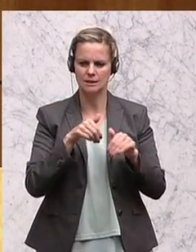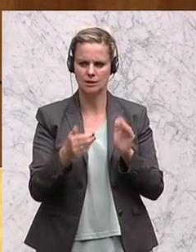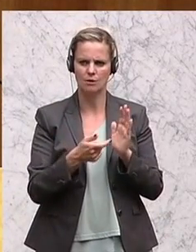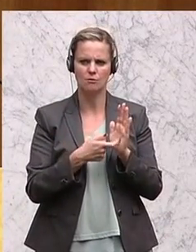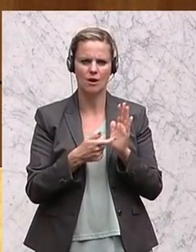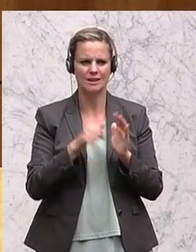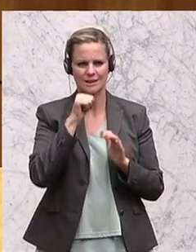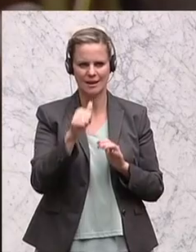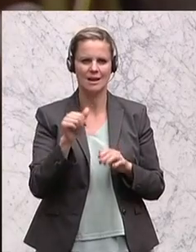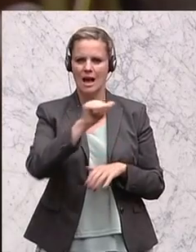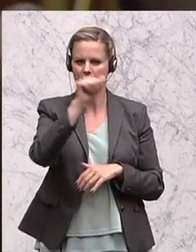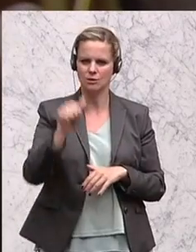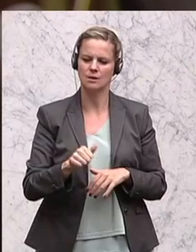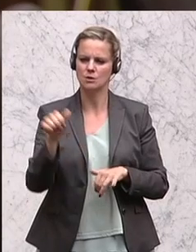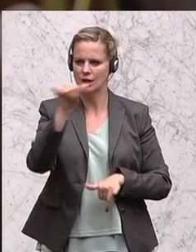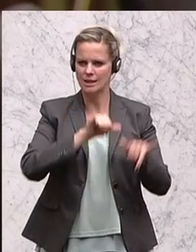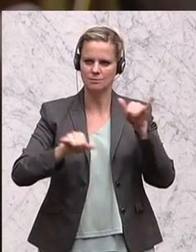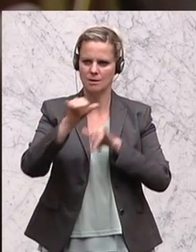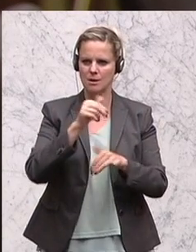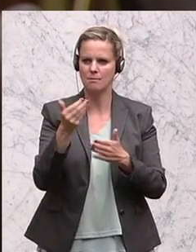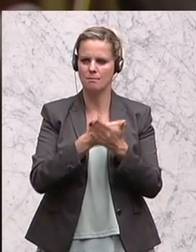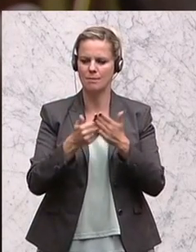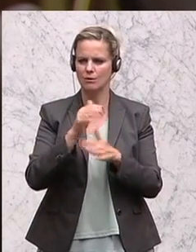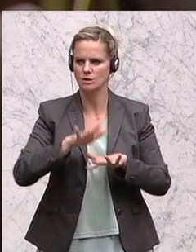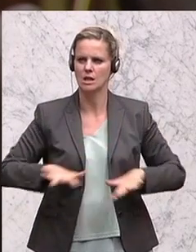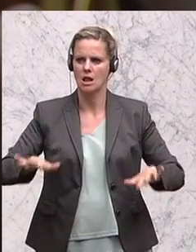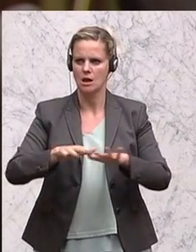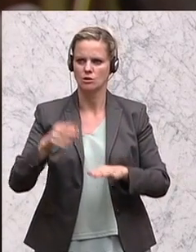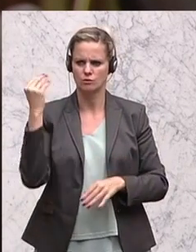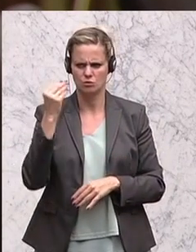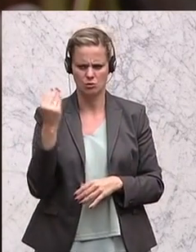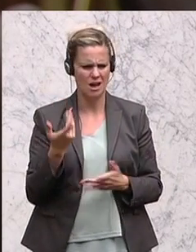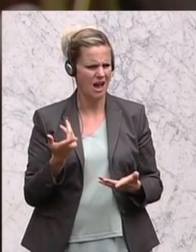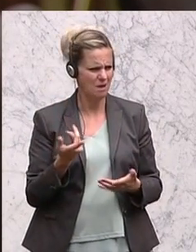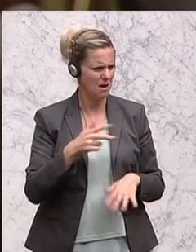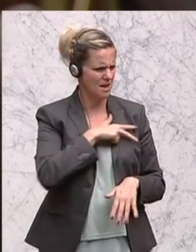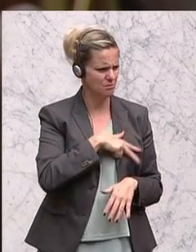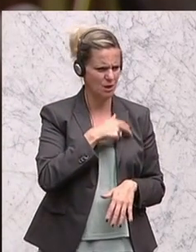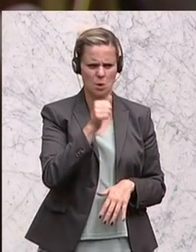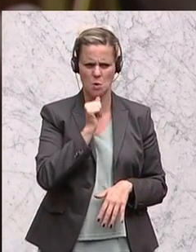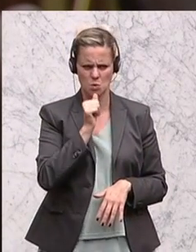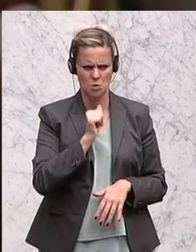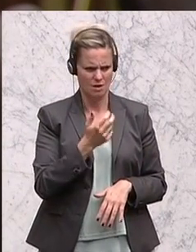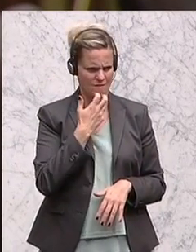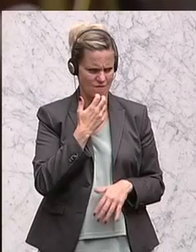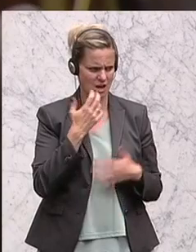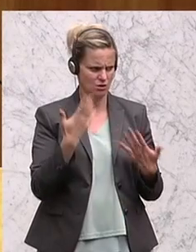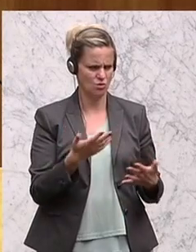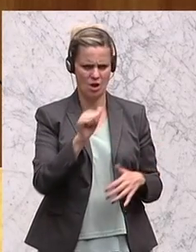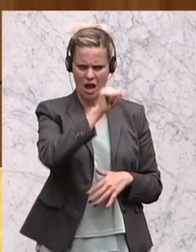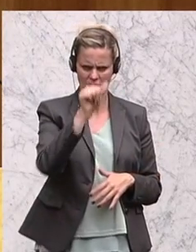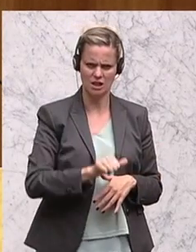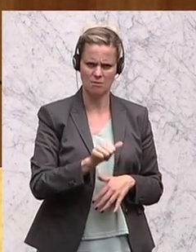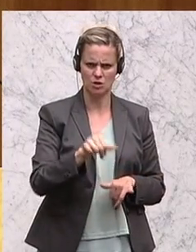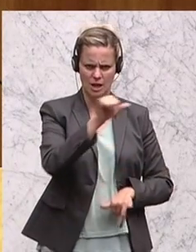Experimente mit unserer Bildungslandschaft und in Österreich machen mit den Schulen. Das ist aber genau das, was die SPÖ und die Grünen hier offensichtlich machen wollen, ein